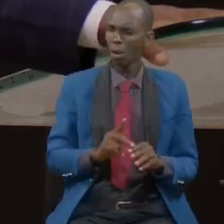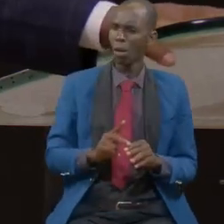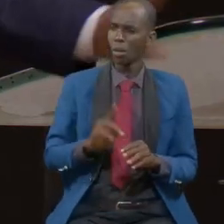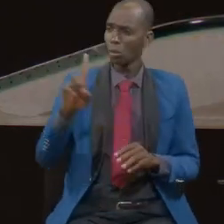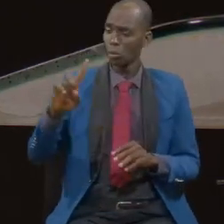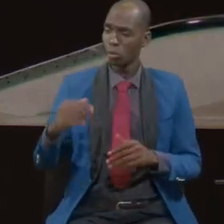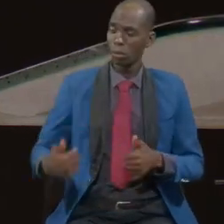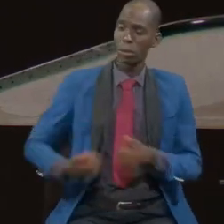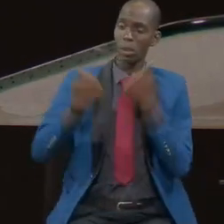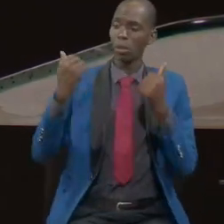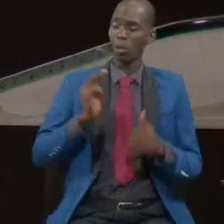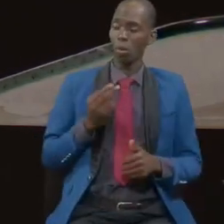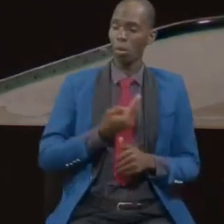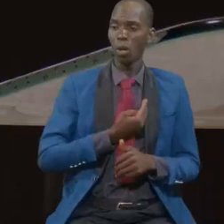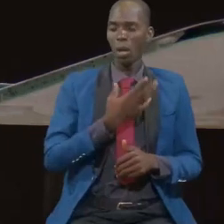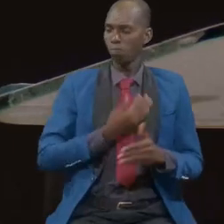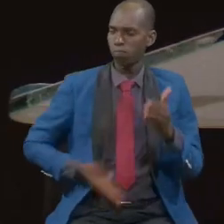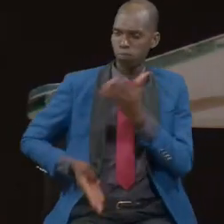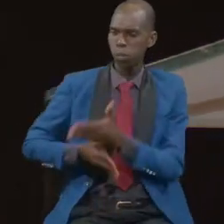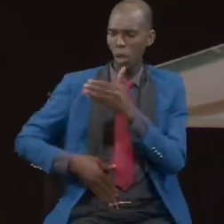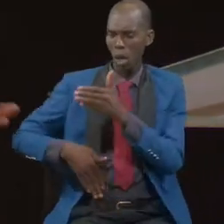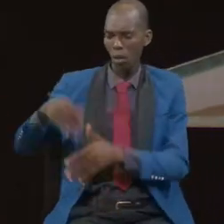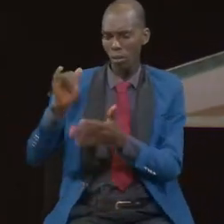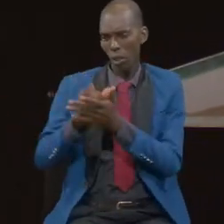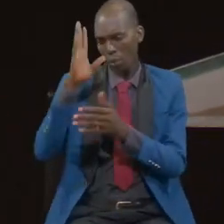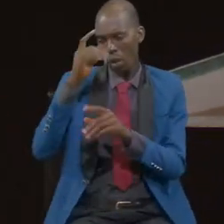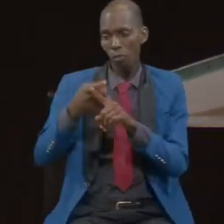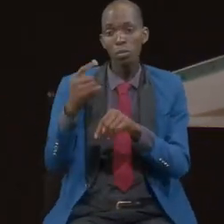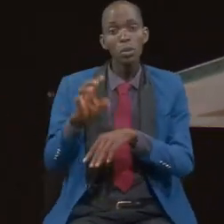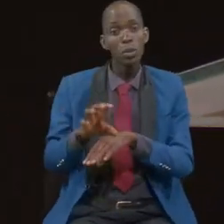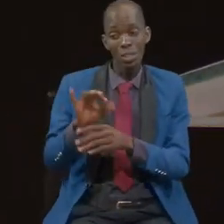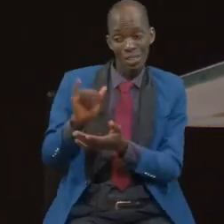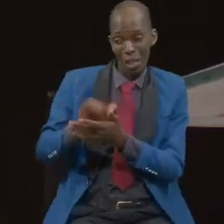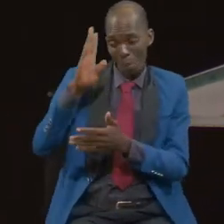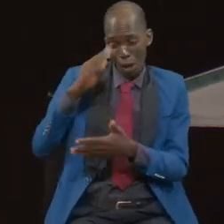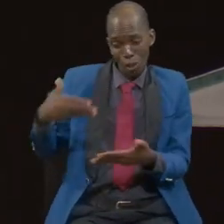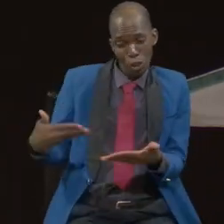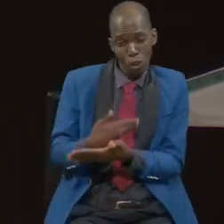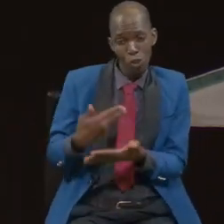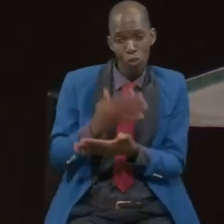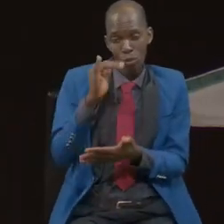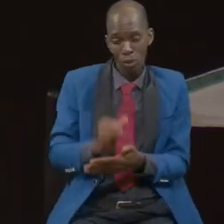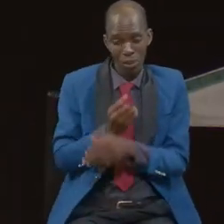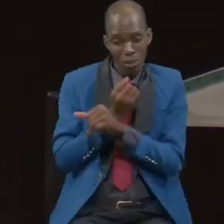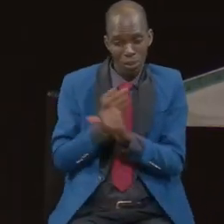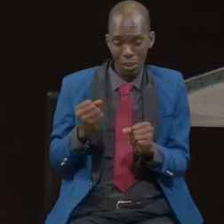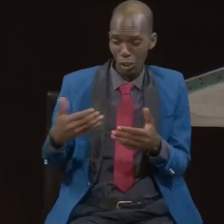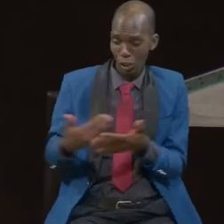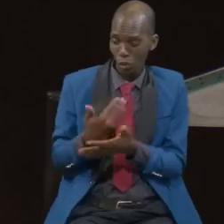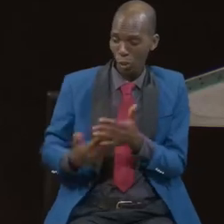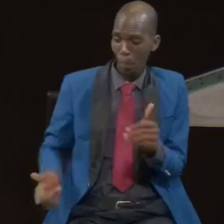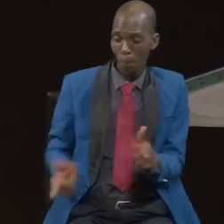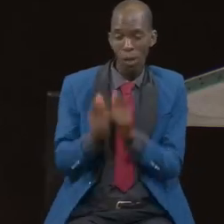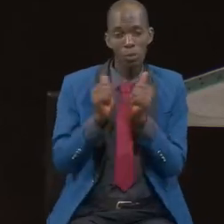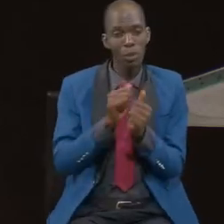tu nous enseignes? Alors ils l'ont chassé. Cet homme-là, même en tant qu'un nouveau converti, a connu des